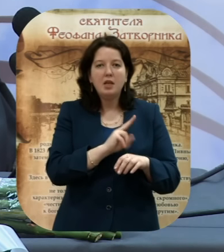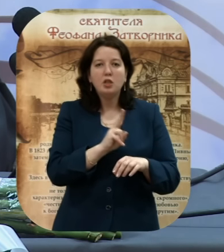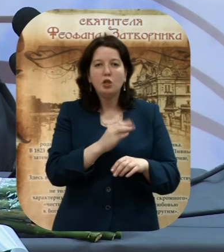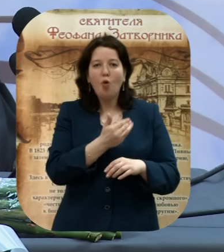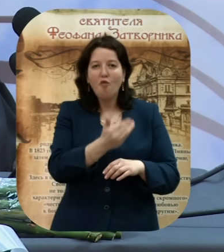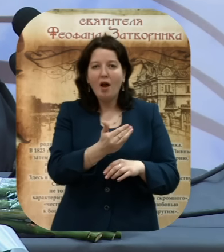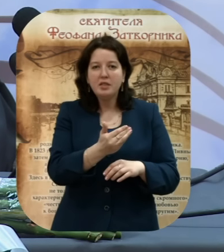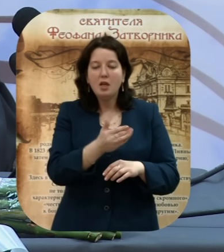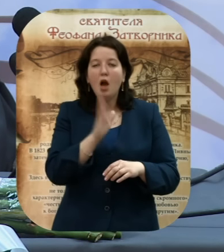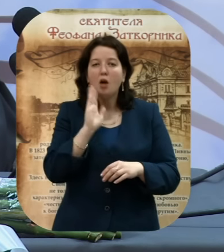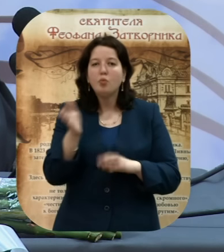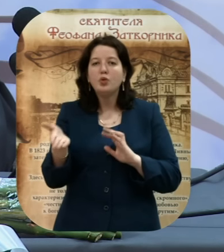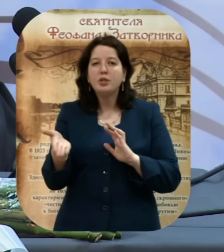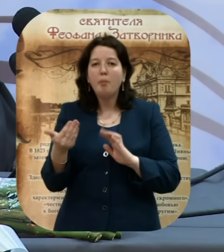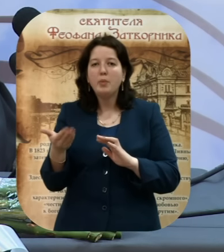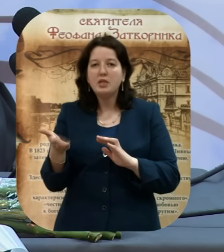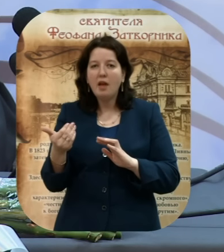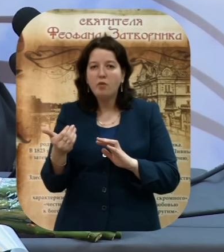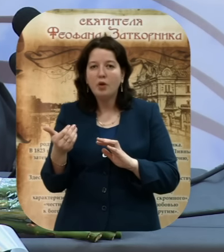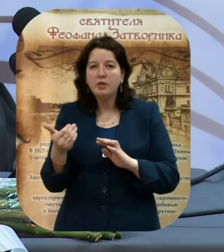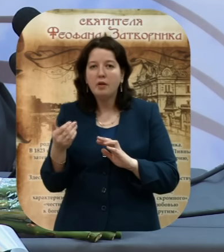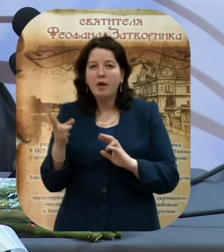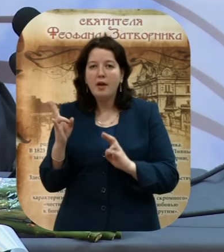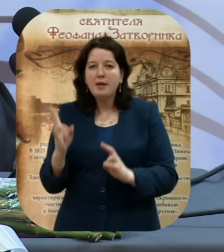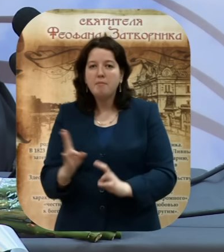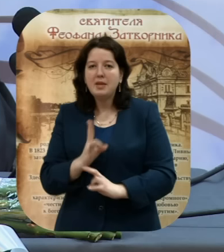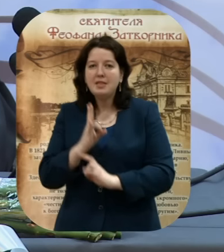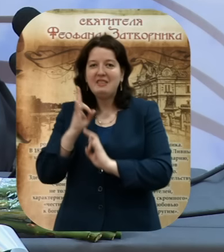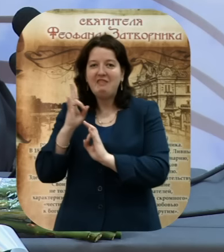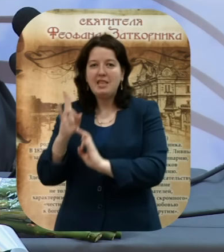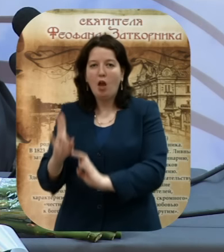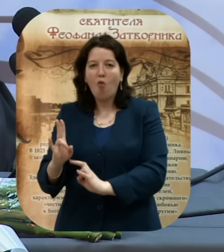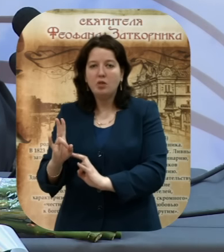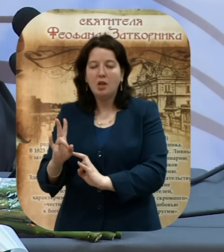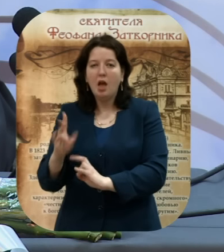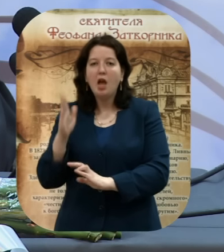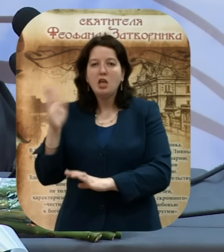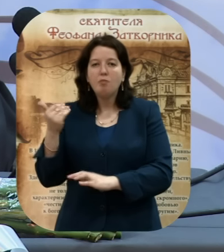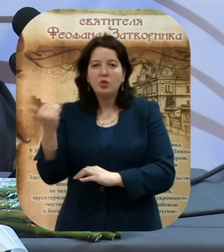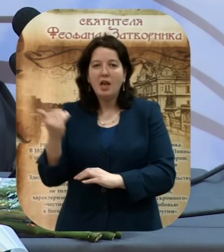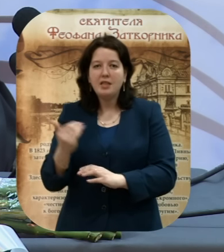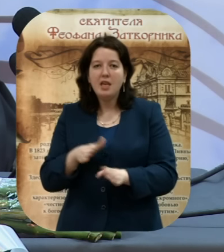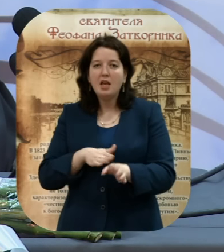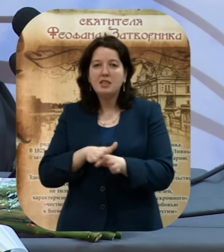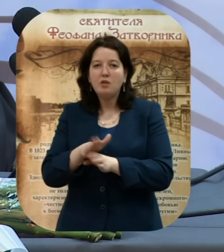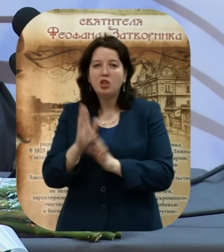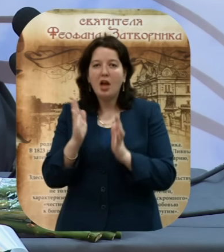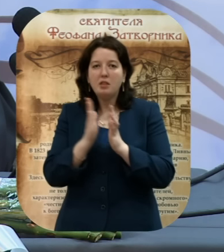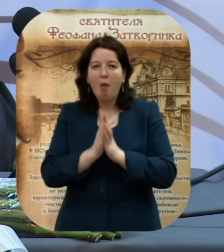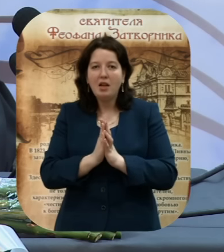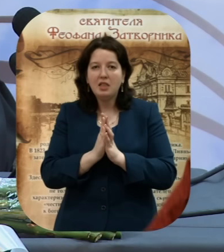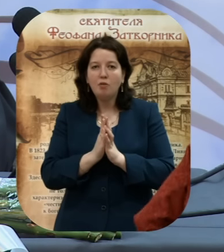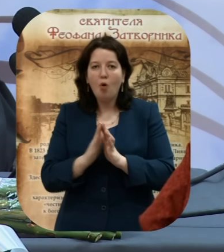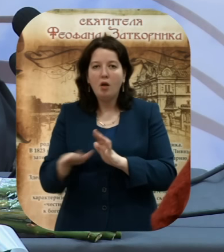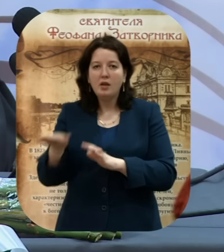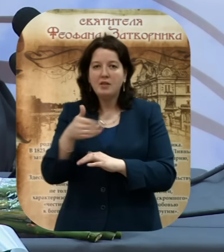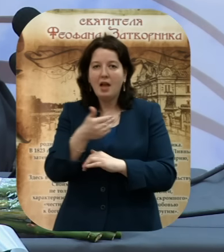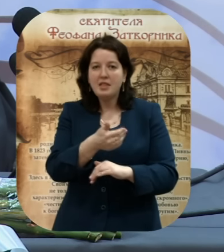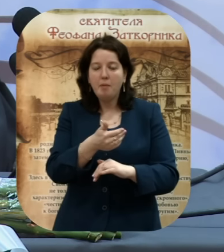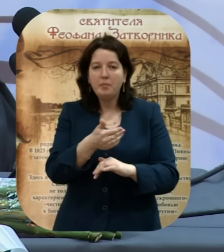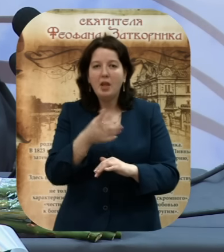пусть призовет пресвитеров, и пусть они совершат молитву над ним.